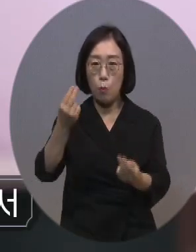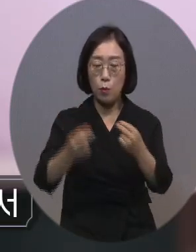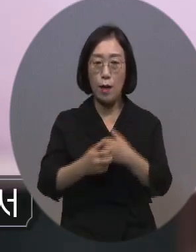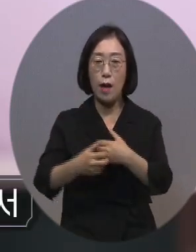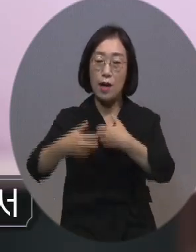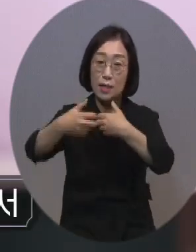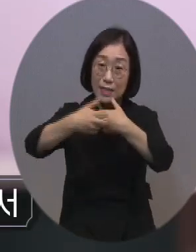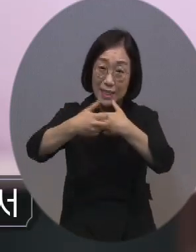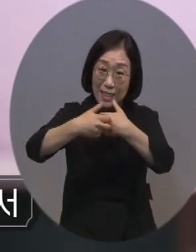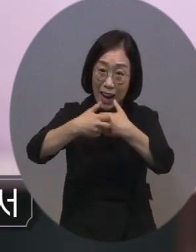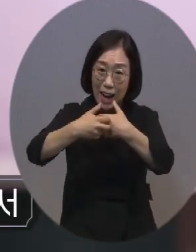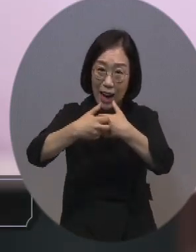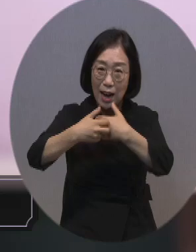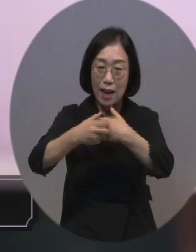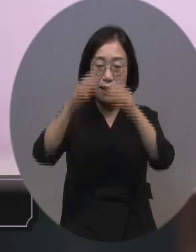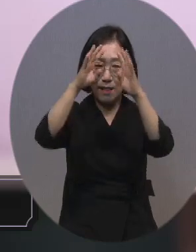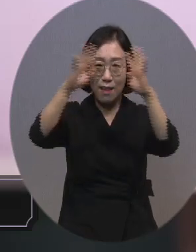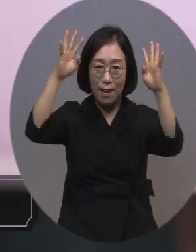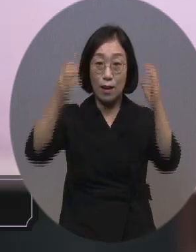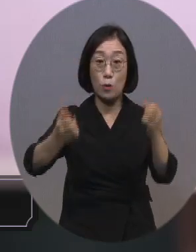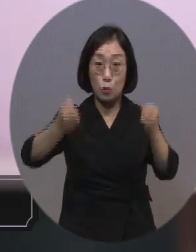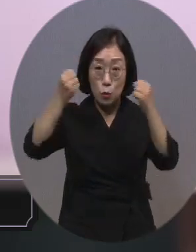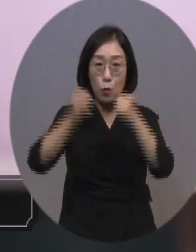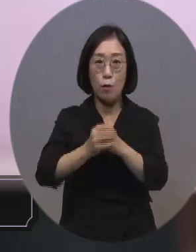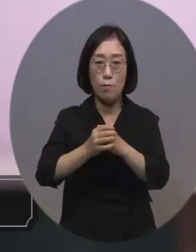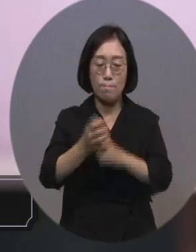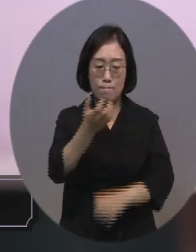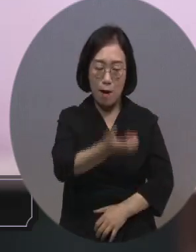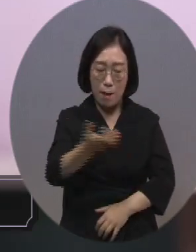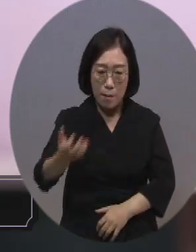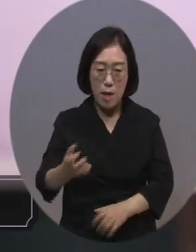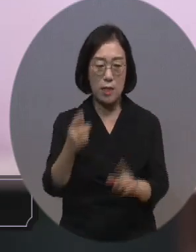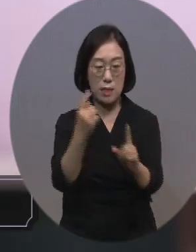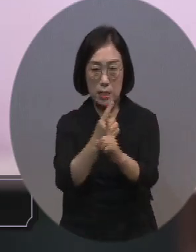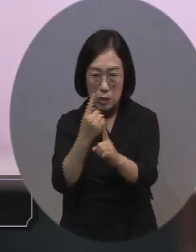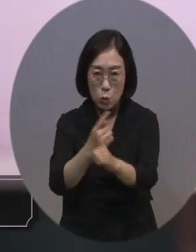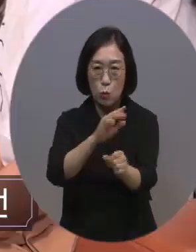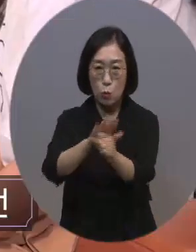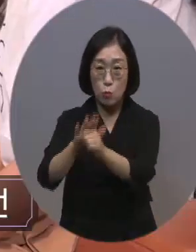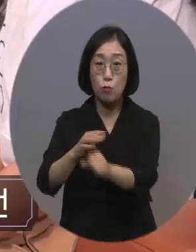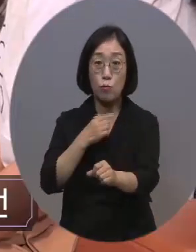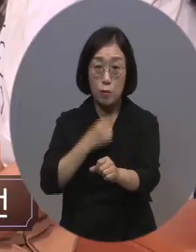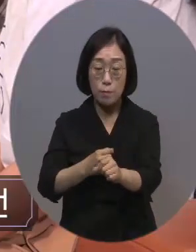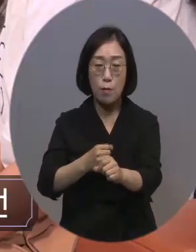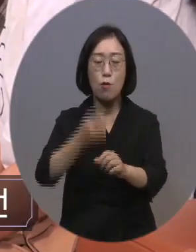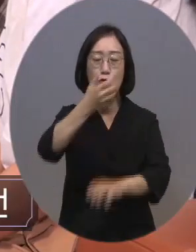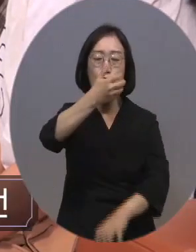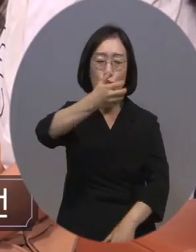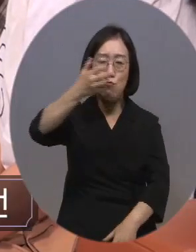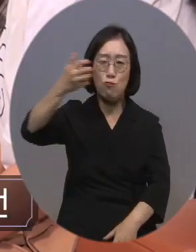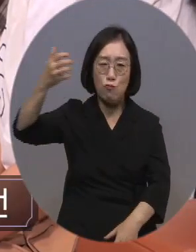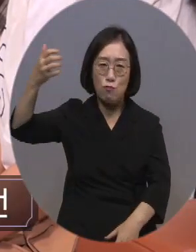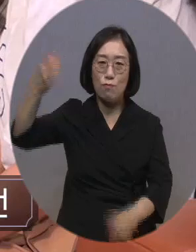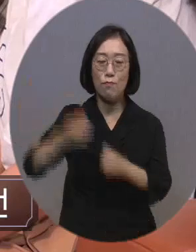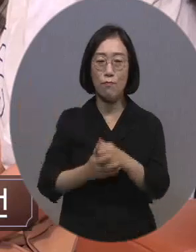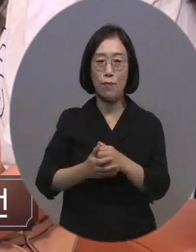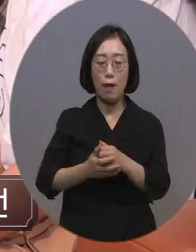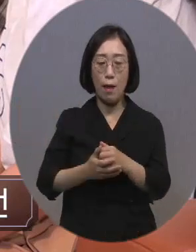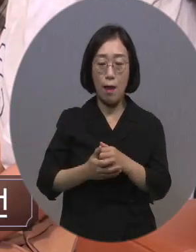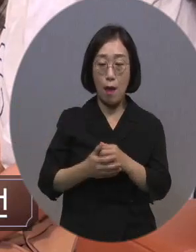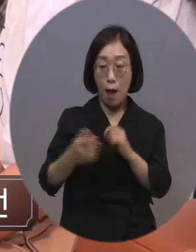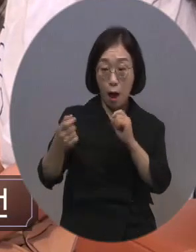가고 국경 없는 이사회에서 일을 하고 싶었었던 게 원래 제 꿈이었었거든요. 어렸을 때부터 제